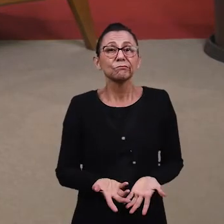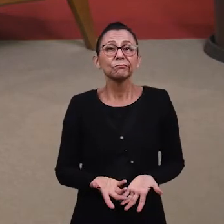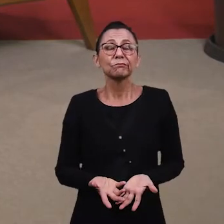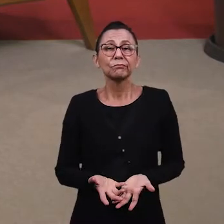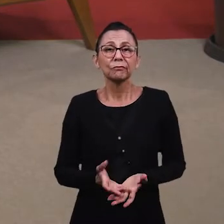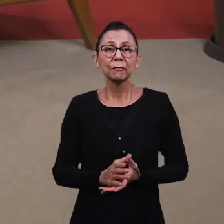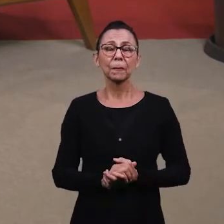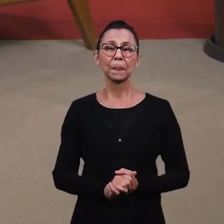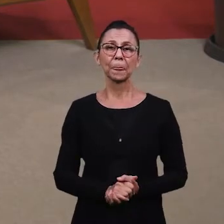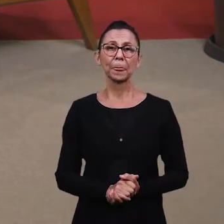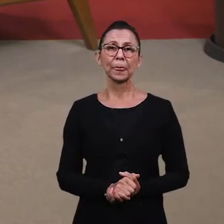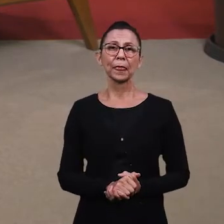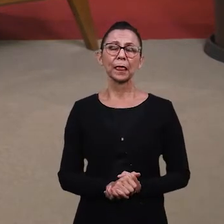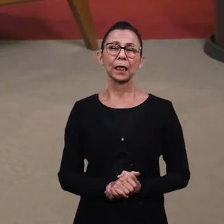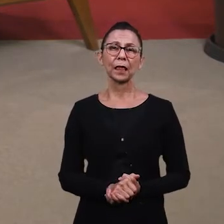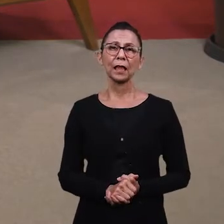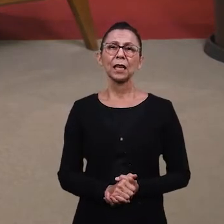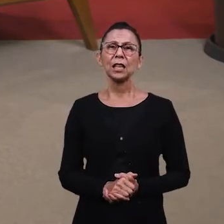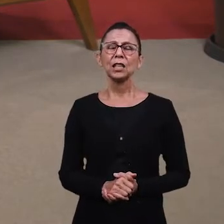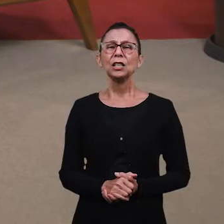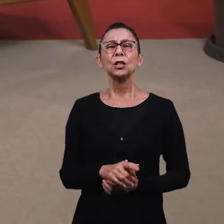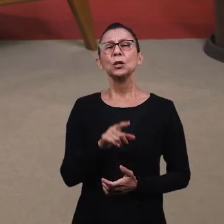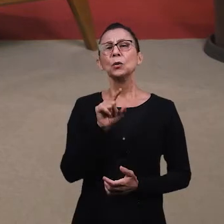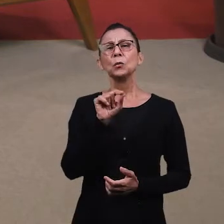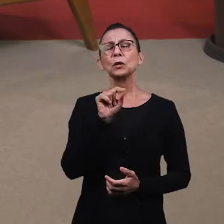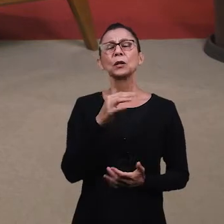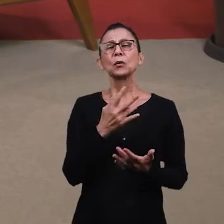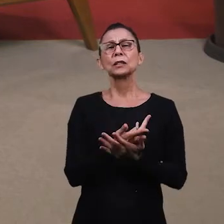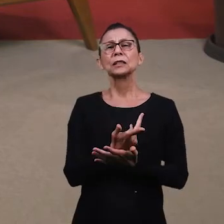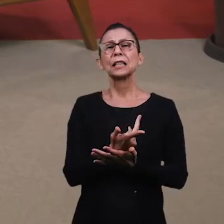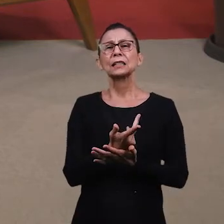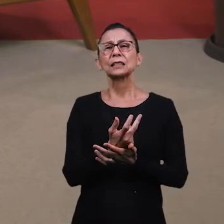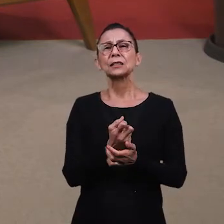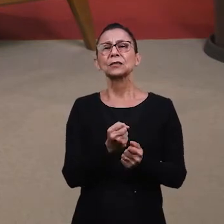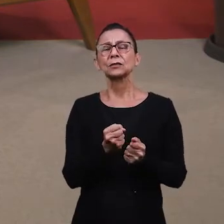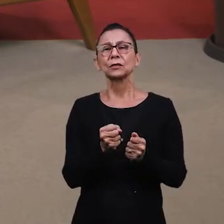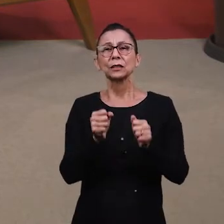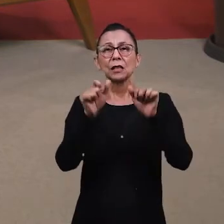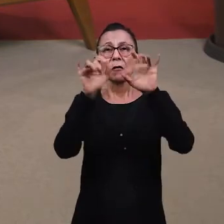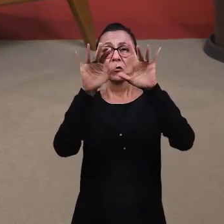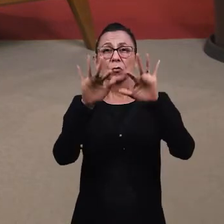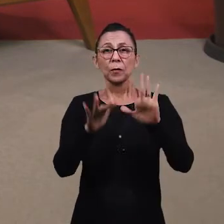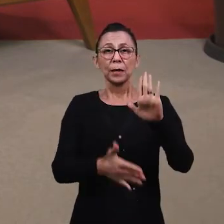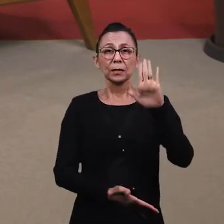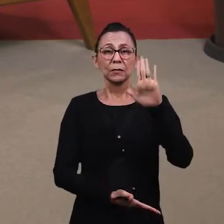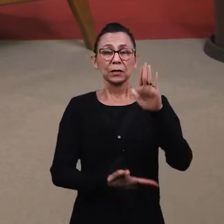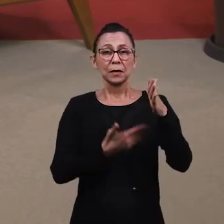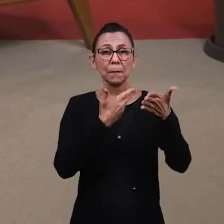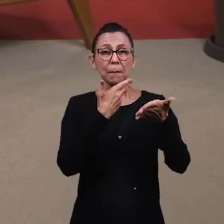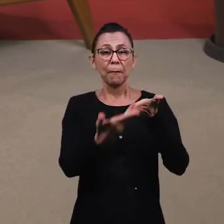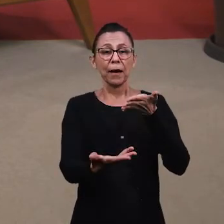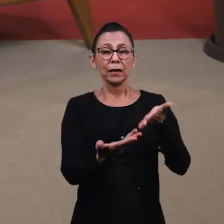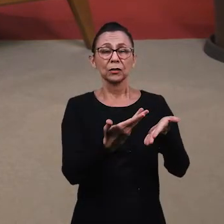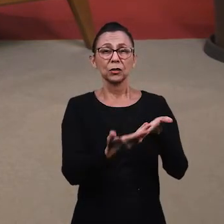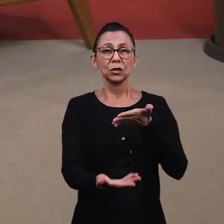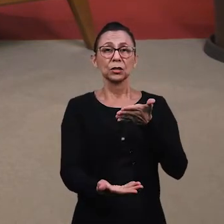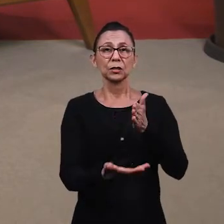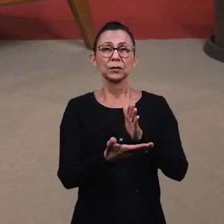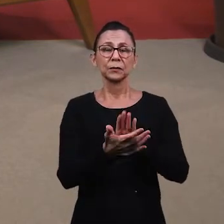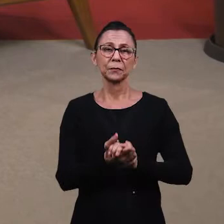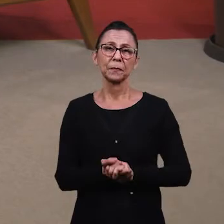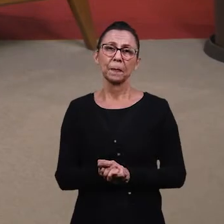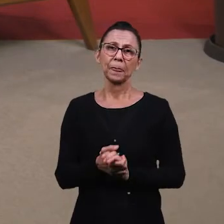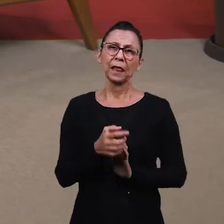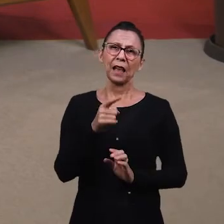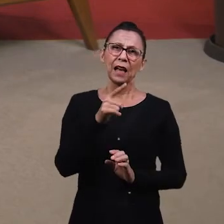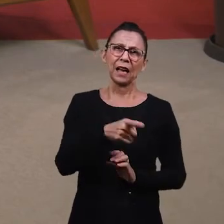vie. Et c'est quoi ici le porter atteinte et le tuer? C'est son